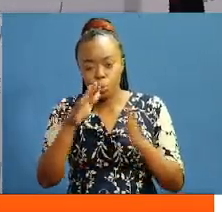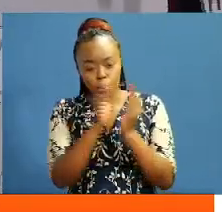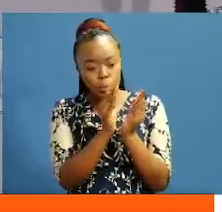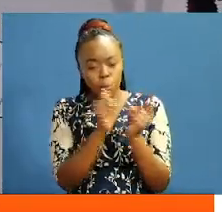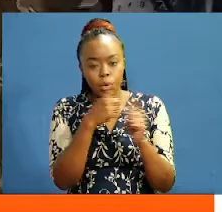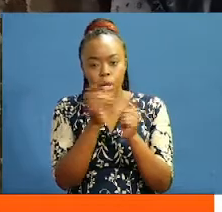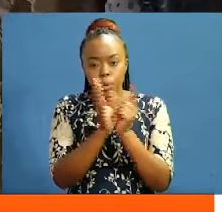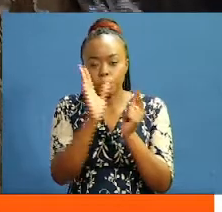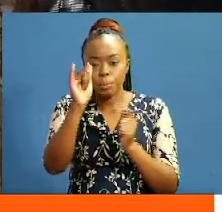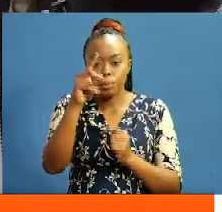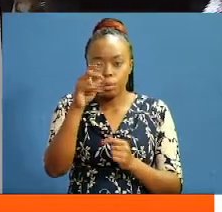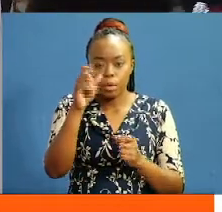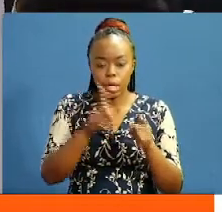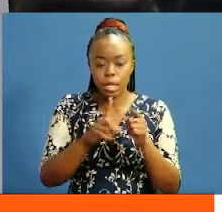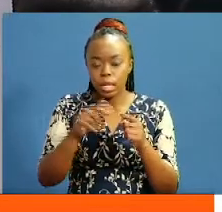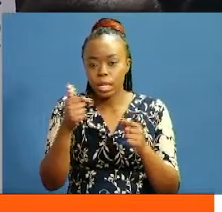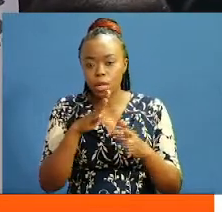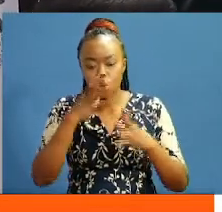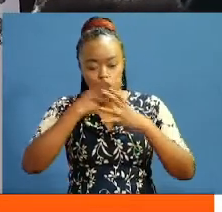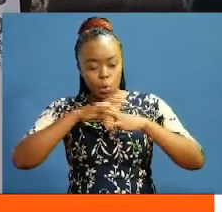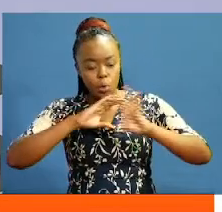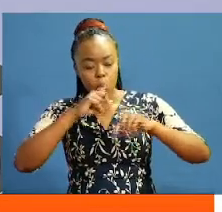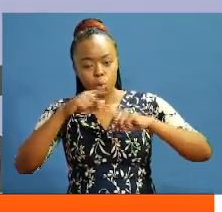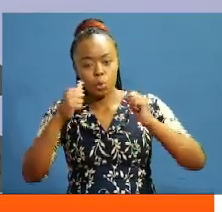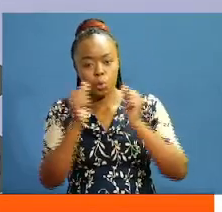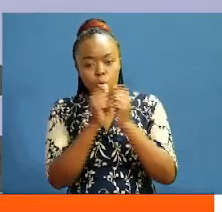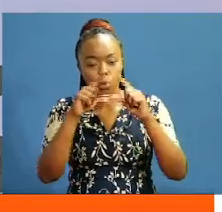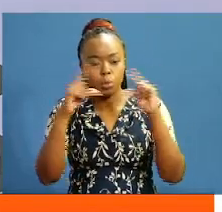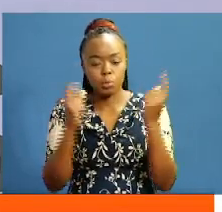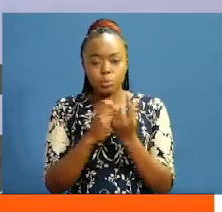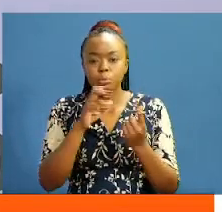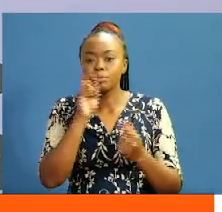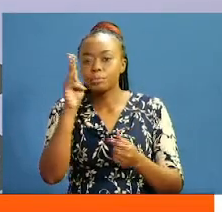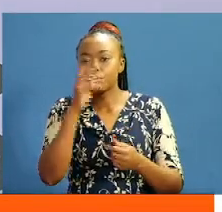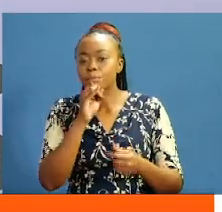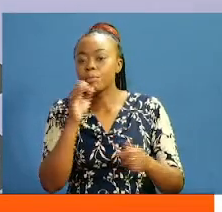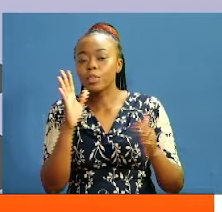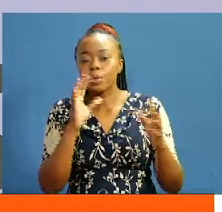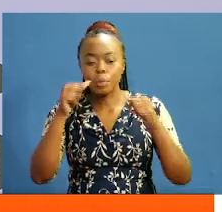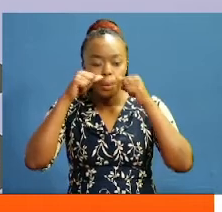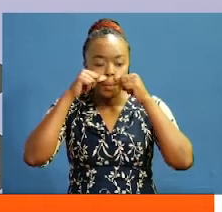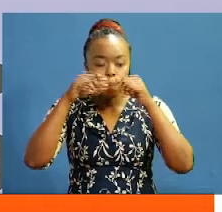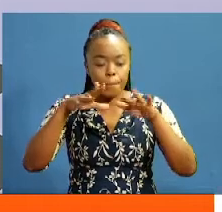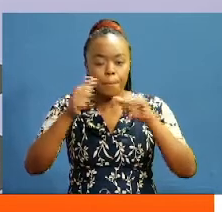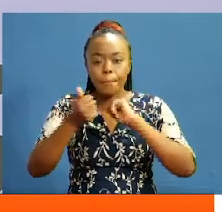Adoption Advocacy na lile la The Elephant Corporation. Kenya is blessed